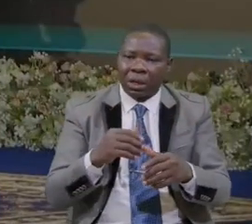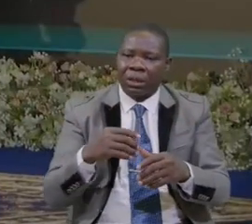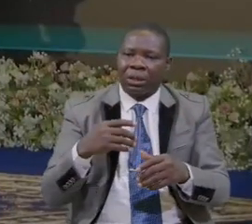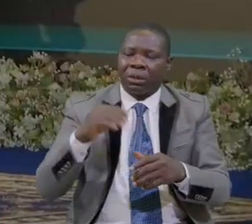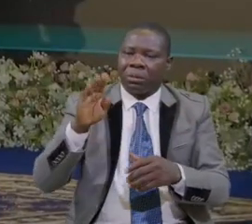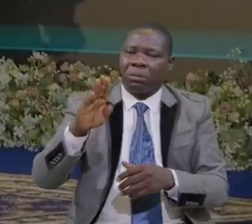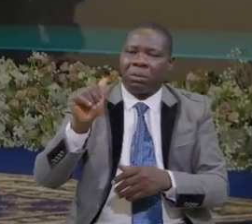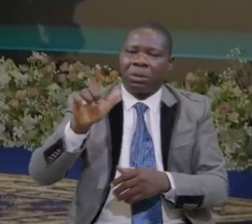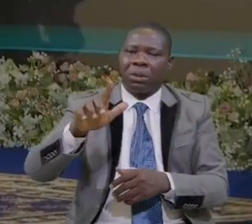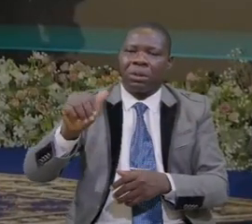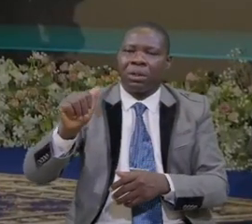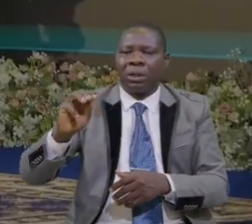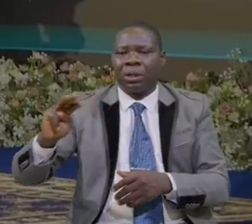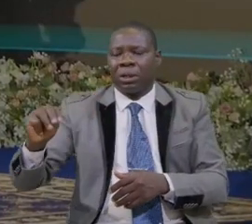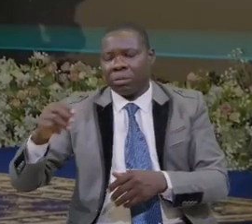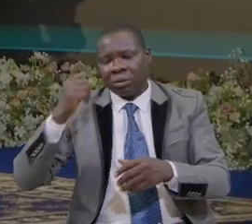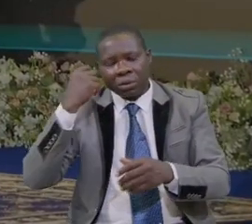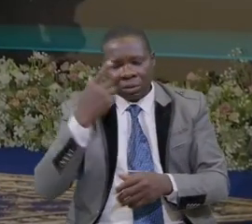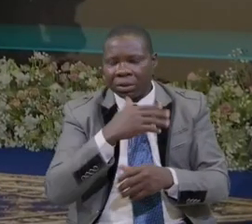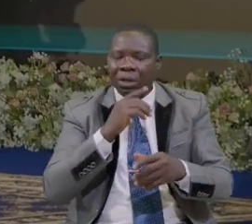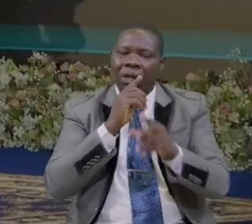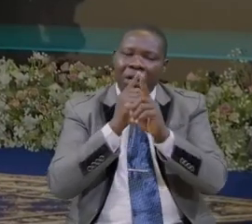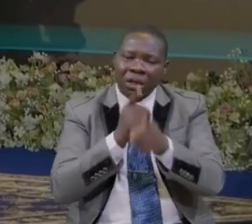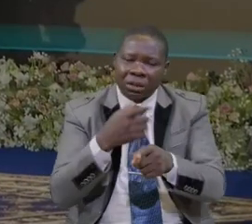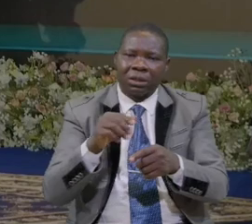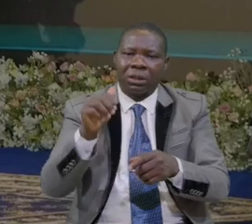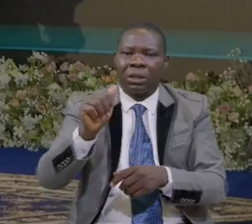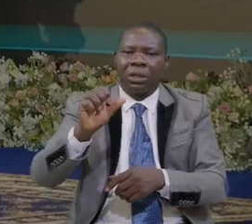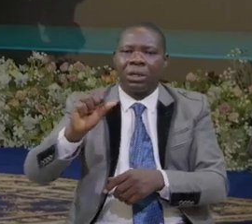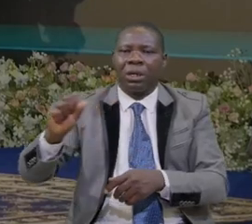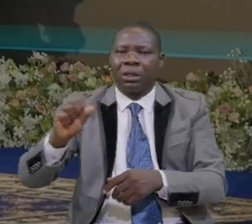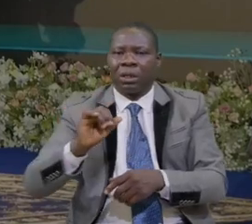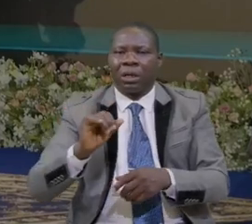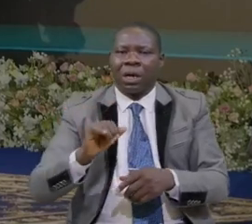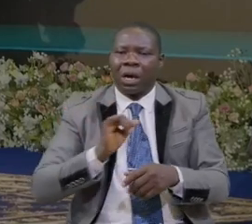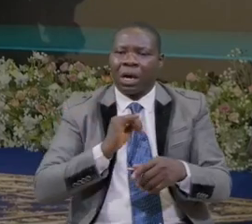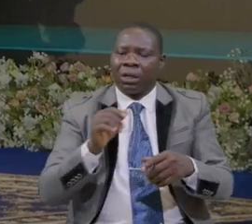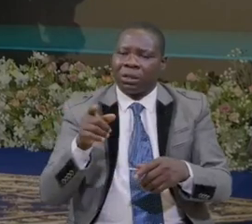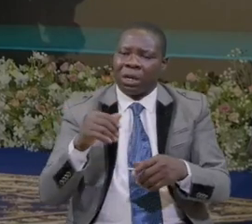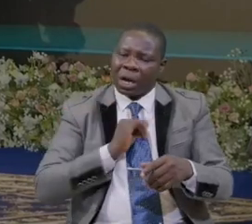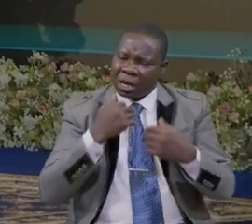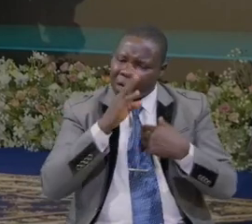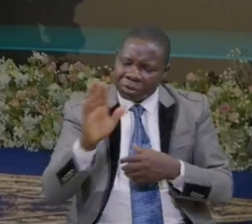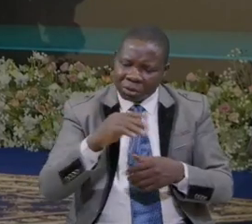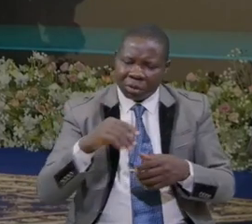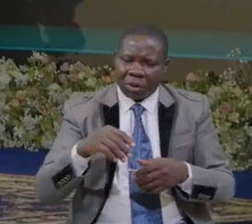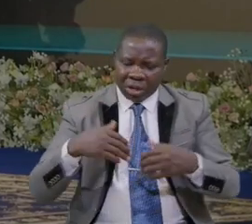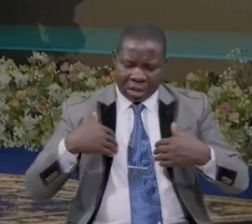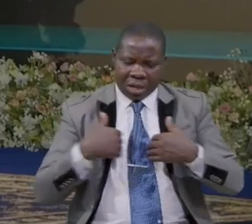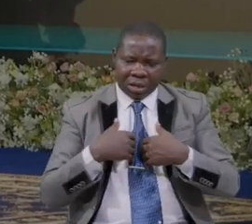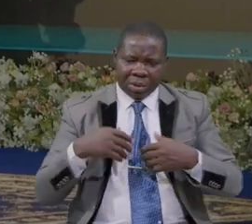a compris et Balaam a répliqué. avec toutes ces années, est-ce que je t'ai jamais fait